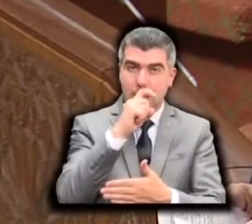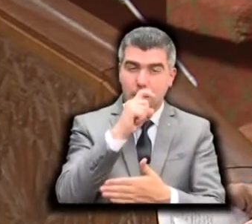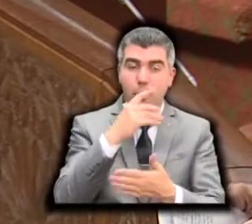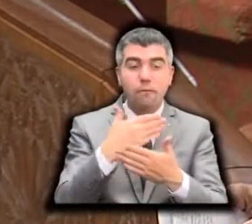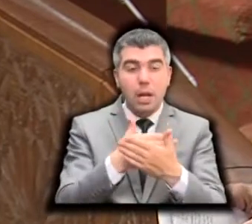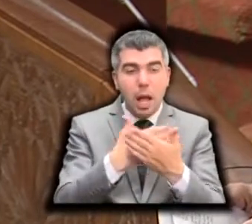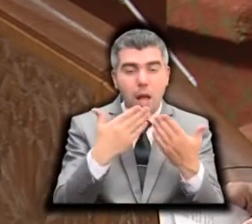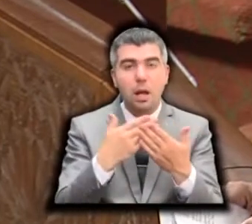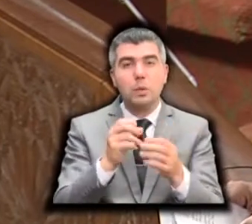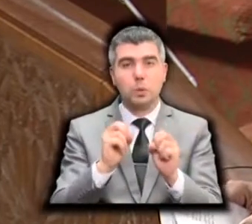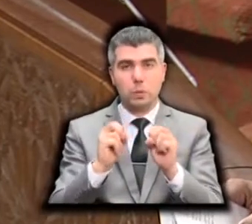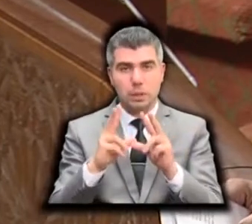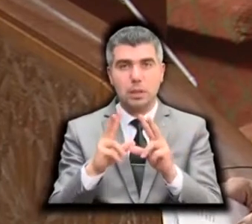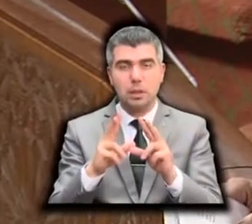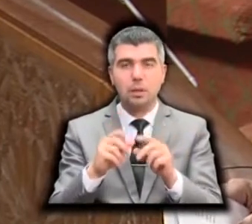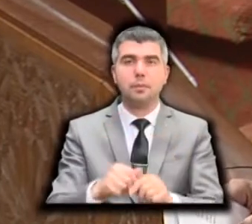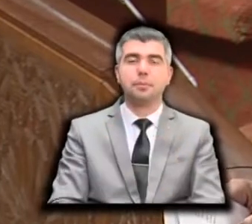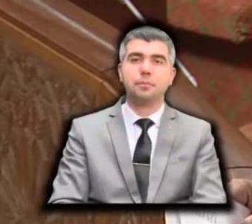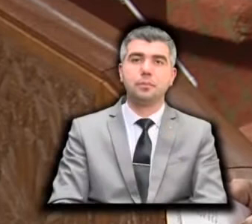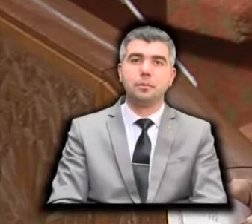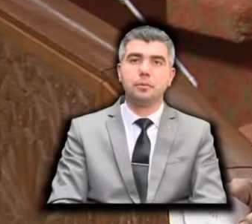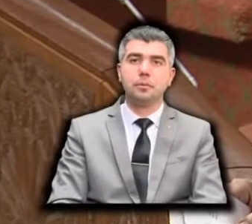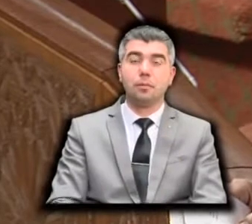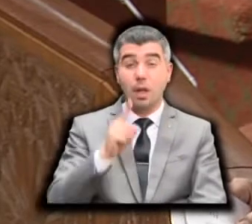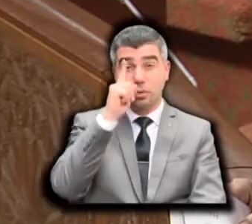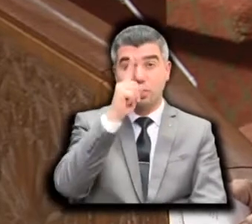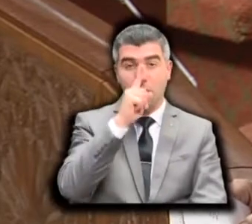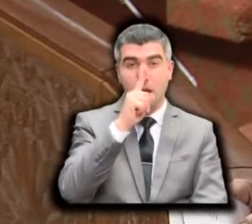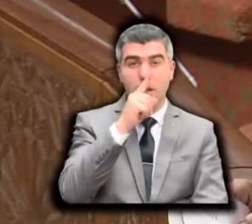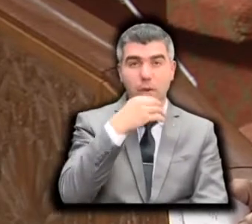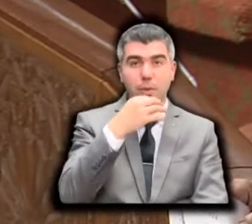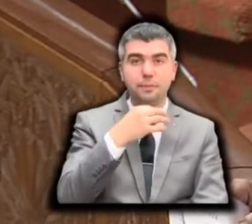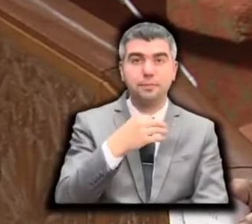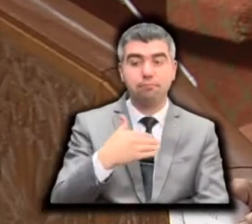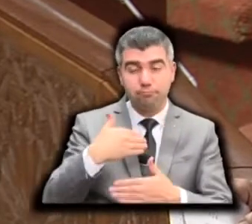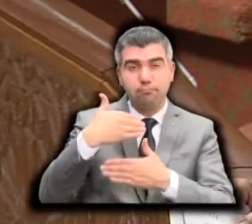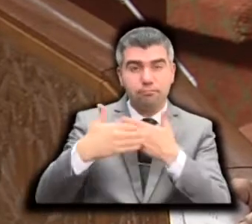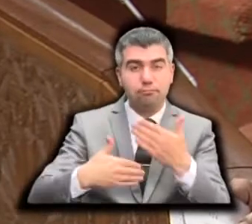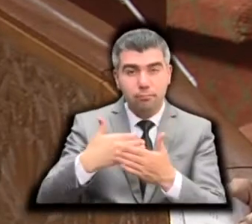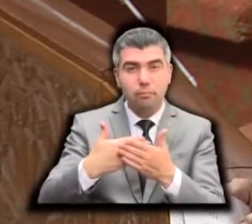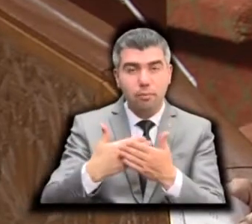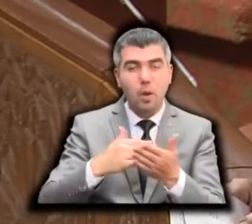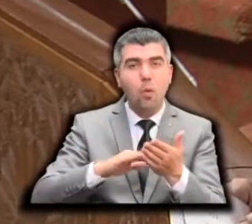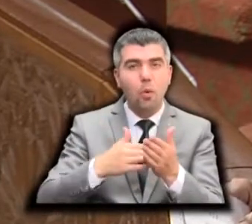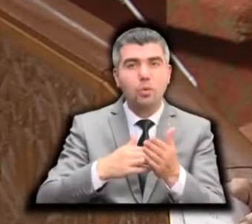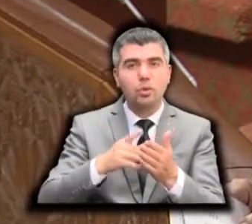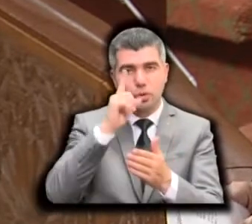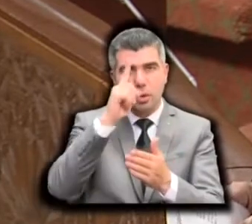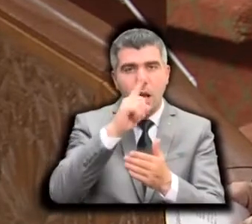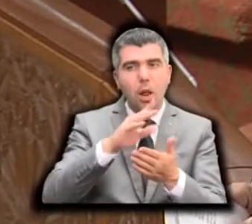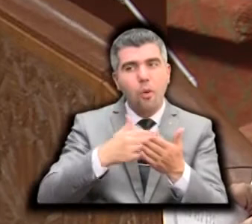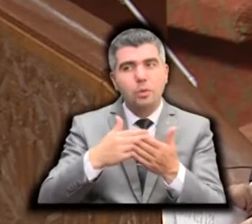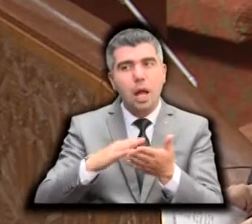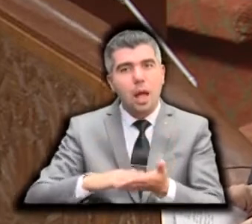عارف بطبيعه الحال شنو اللي غتلقاه قدامك. فاحنا ان شاء الله بطبيعه الحال بعد هذا الذي يقع، نسال الله عز وجل ان تمر الامور